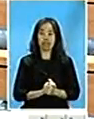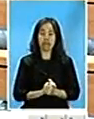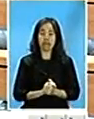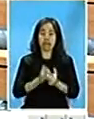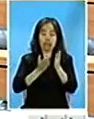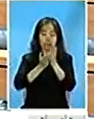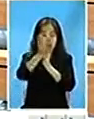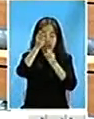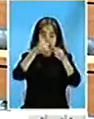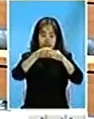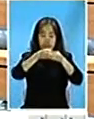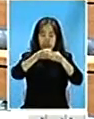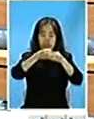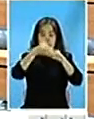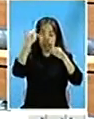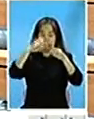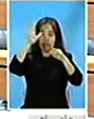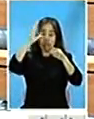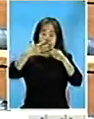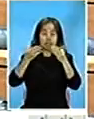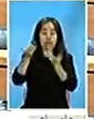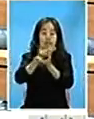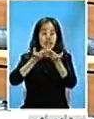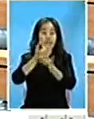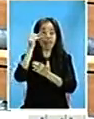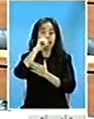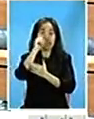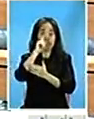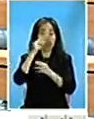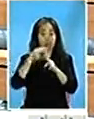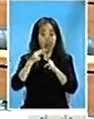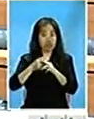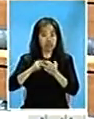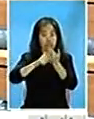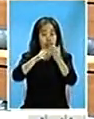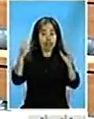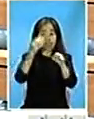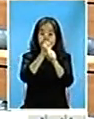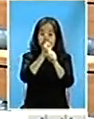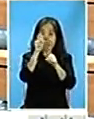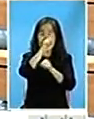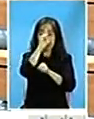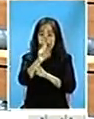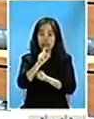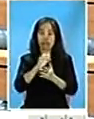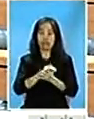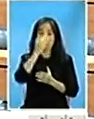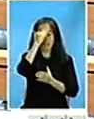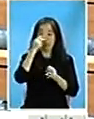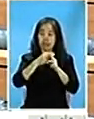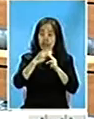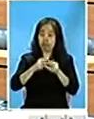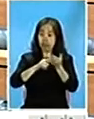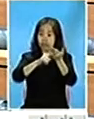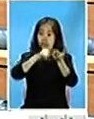ลุ่มนั้นไปแล้วเนี่ยจะพิจารณากันอย่างไรกรณีถ้าเขาส่งรายชื่อภาพรวมเอาไว้เพราะว่าการส่งรายชื่อเนี่ยถ้ามีความชัด